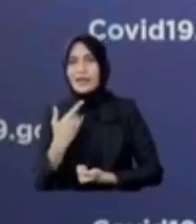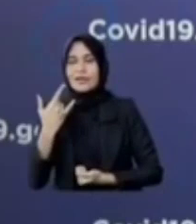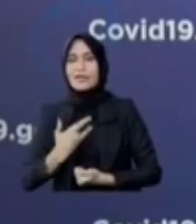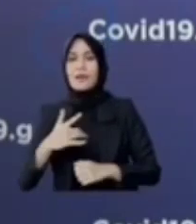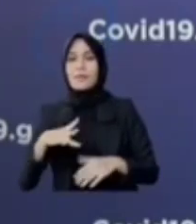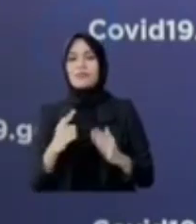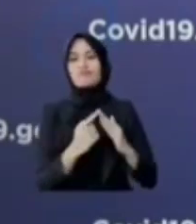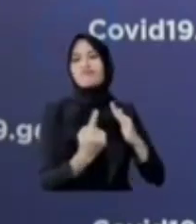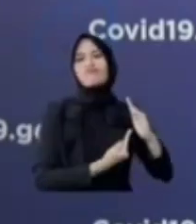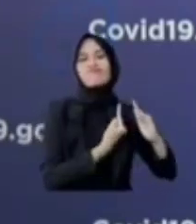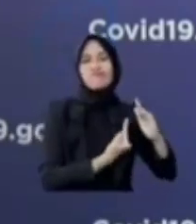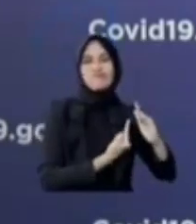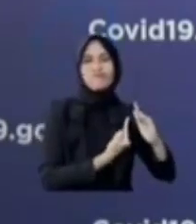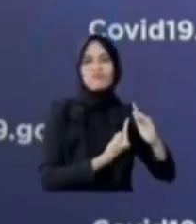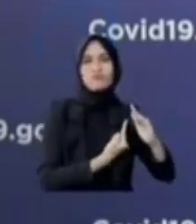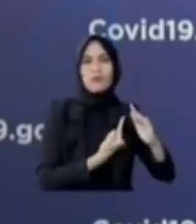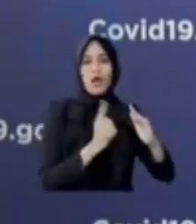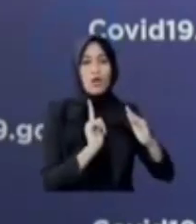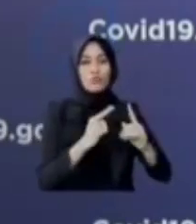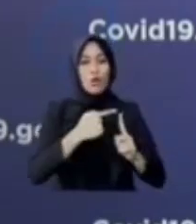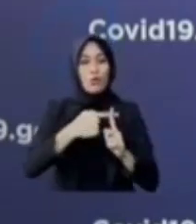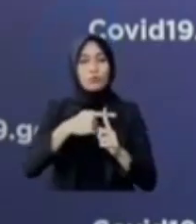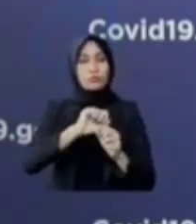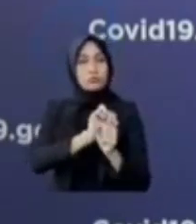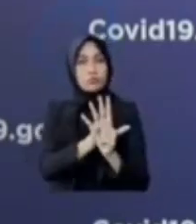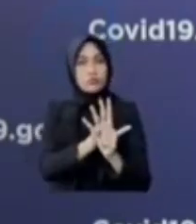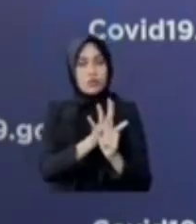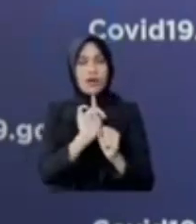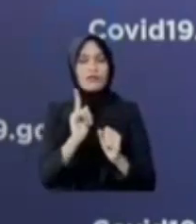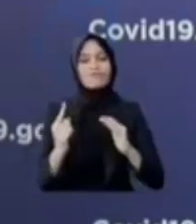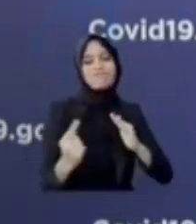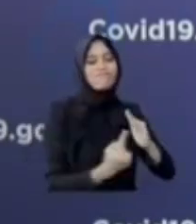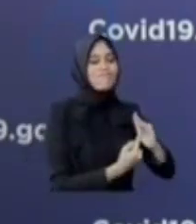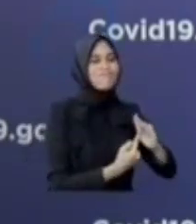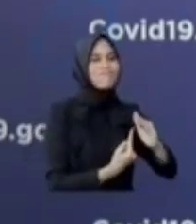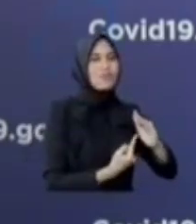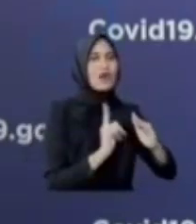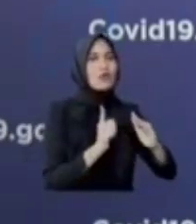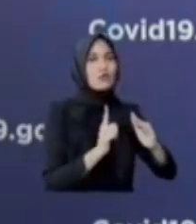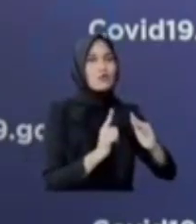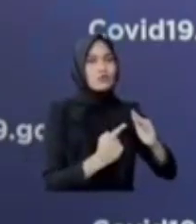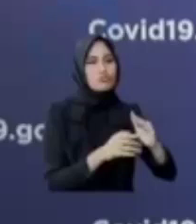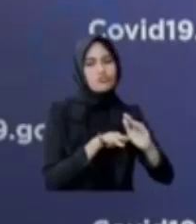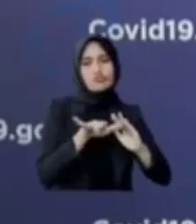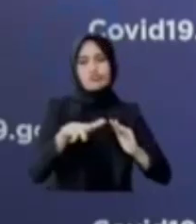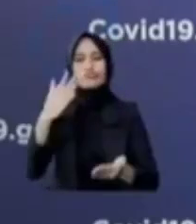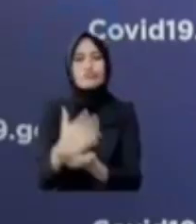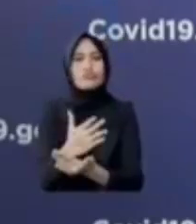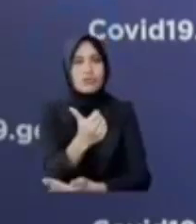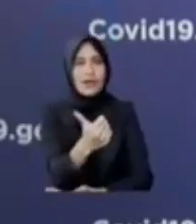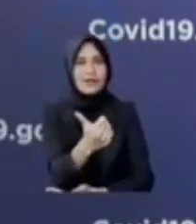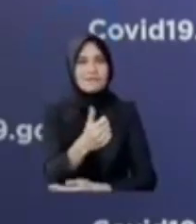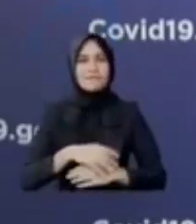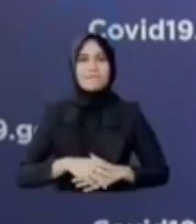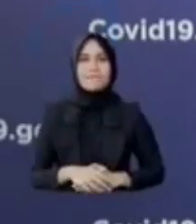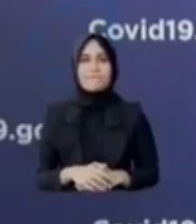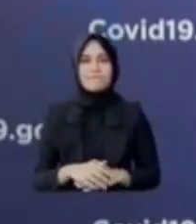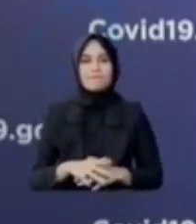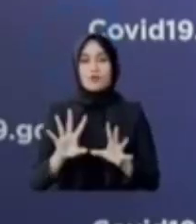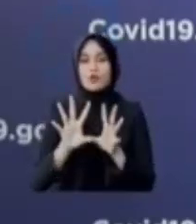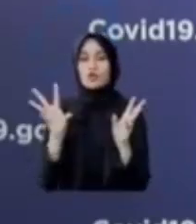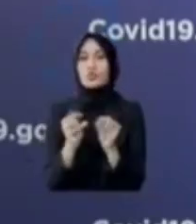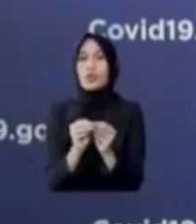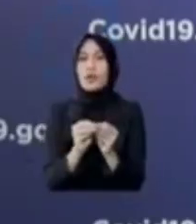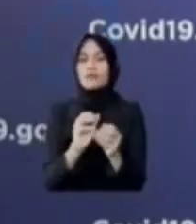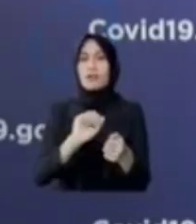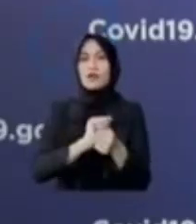ketat dari kasus-kasus positif sehingga tidak menjadi sumber penularan di tengah masyarakat. Total kasus